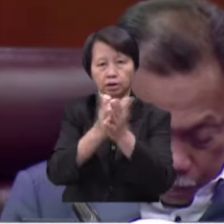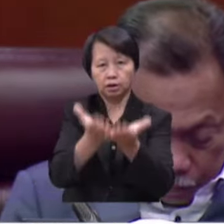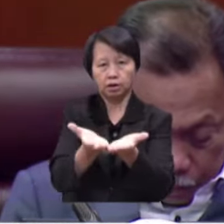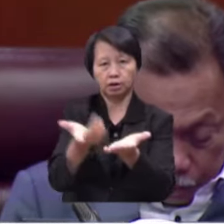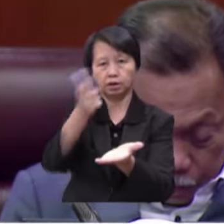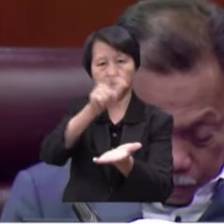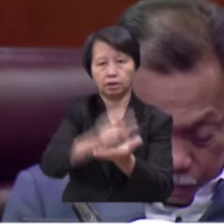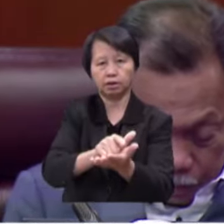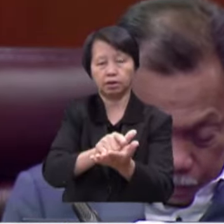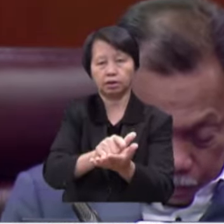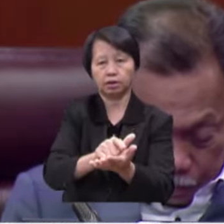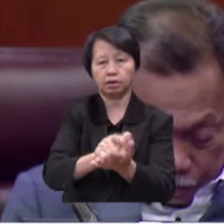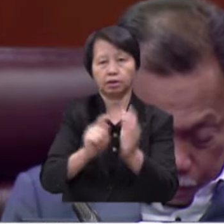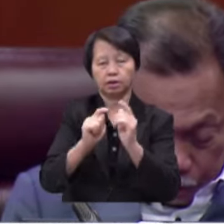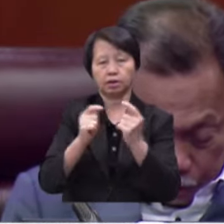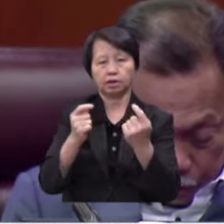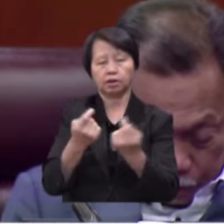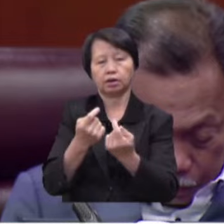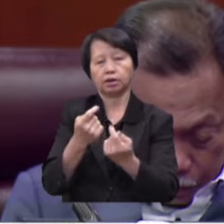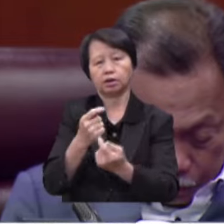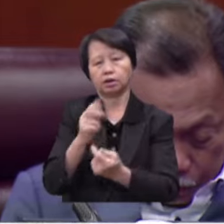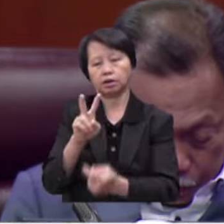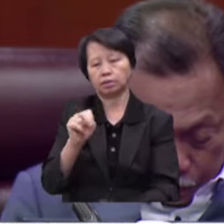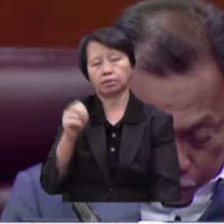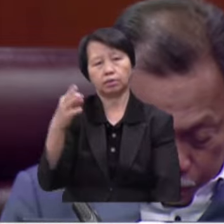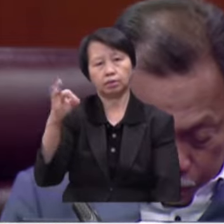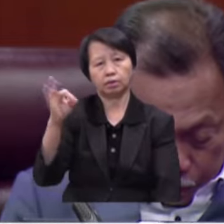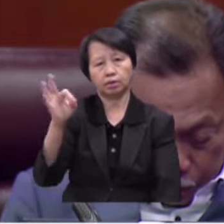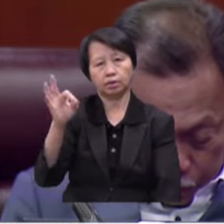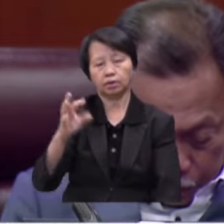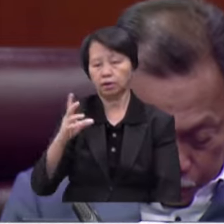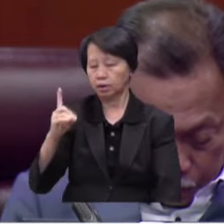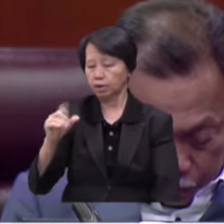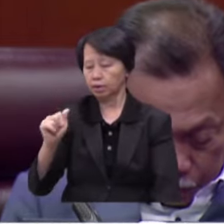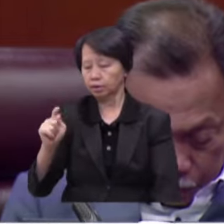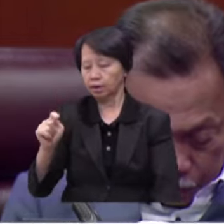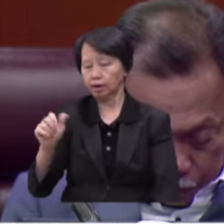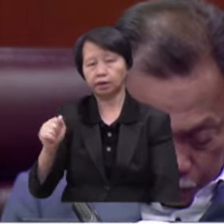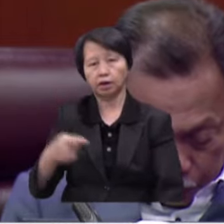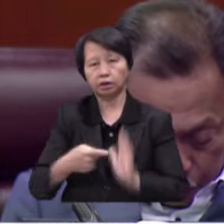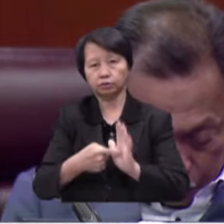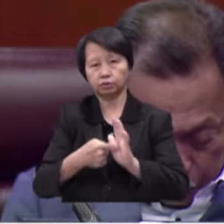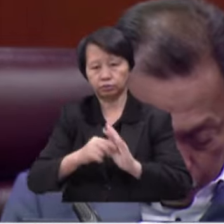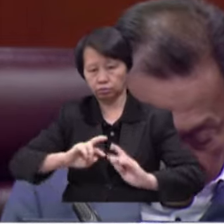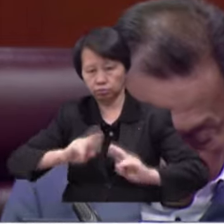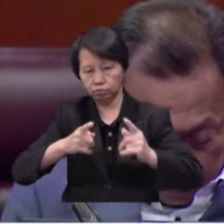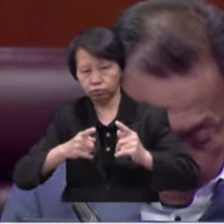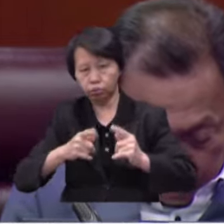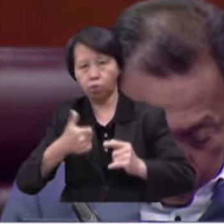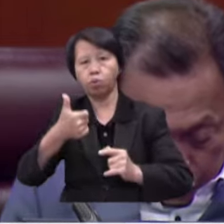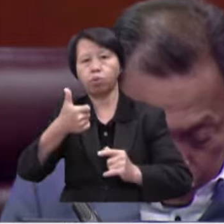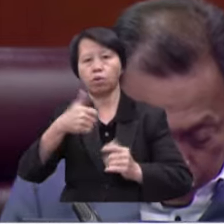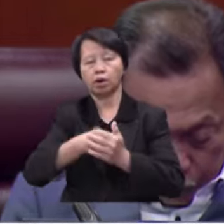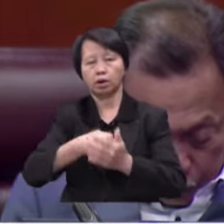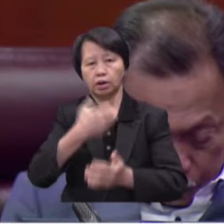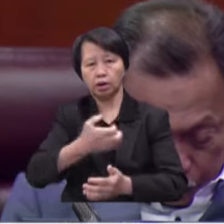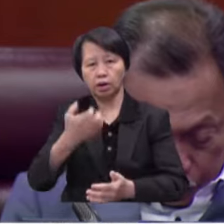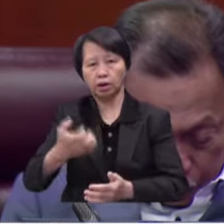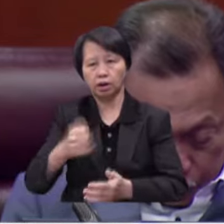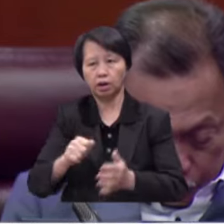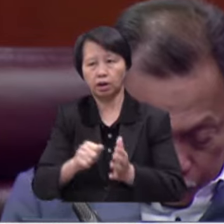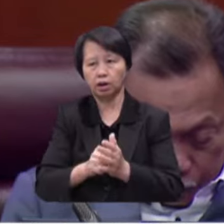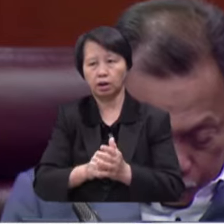kebangsaan jims 2019 data menunjukkan peningkatan yang signifikan dalam elemen